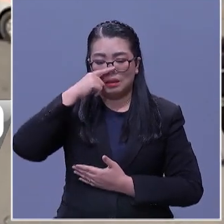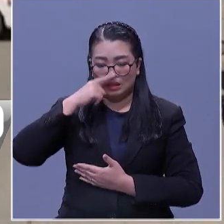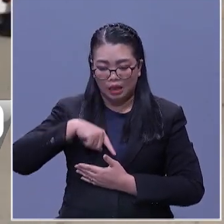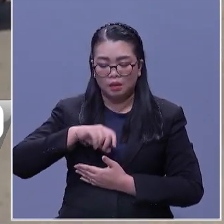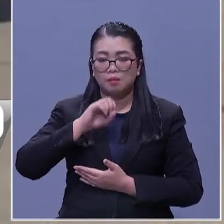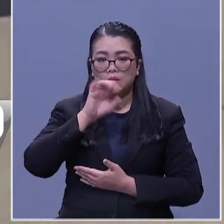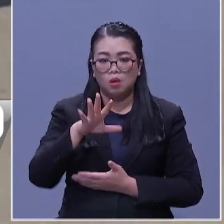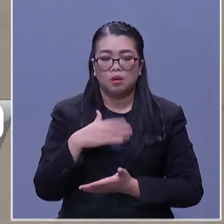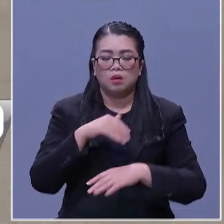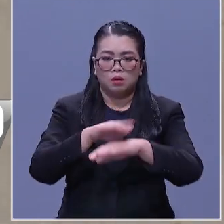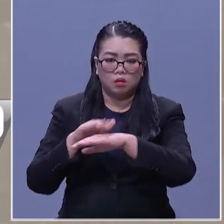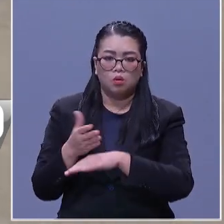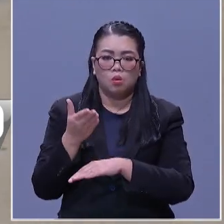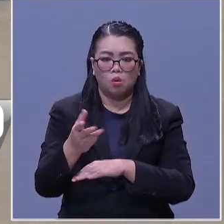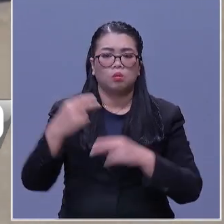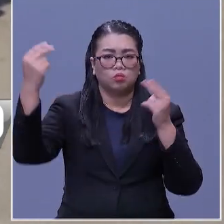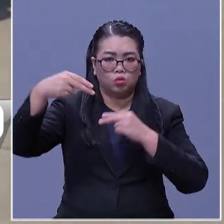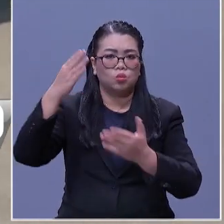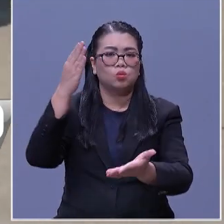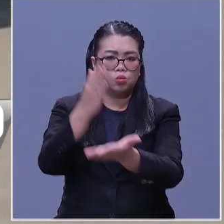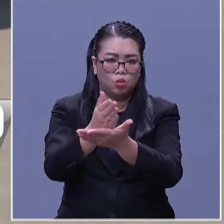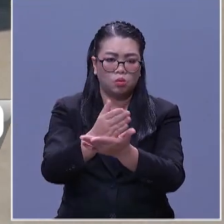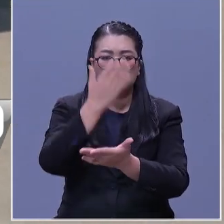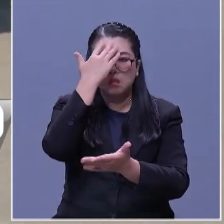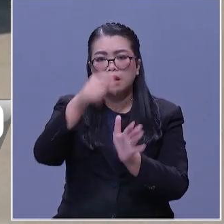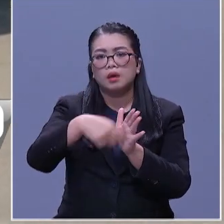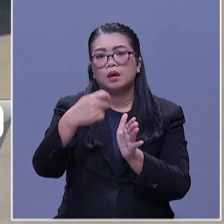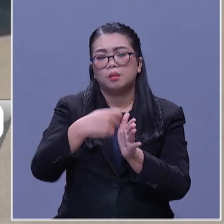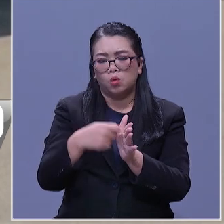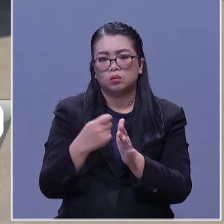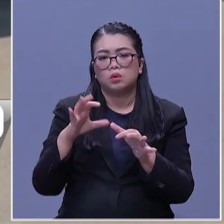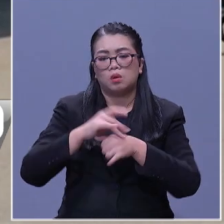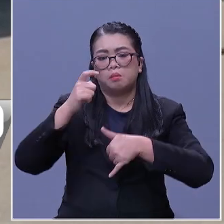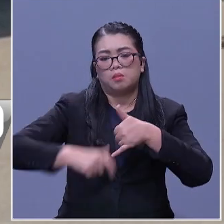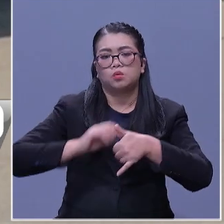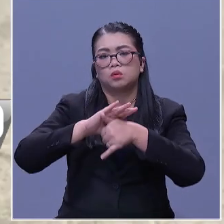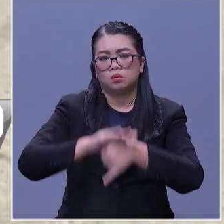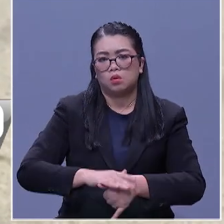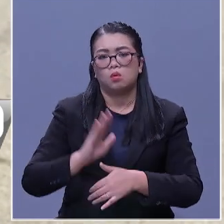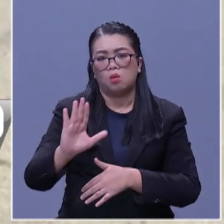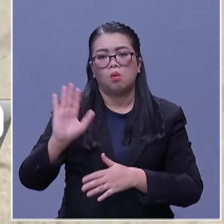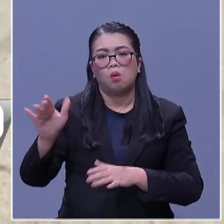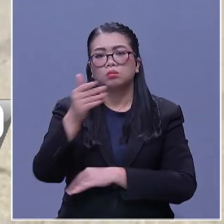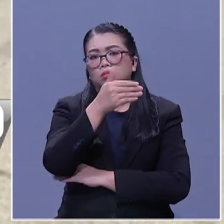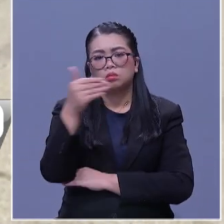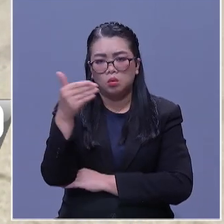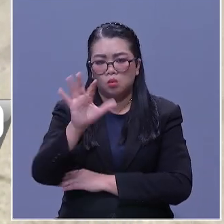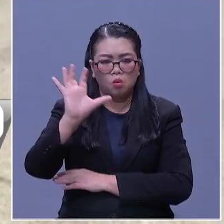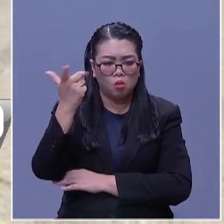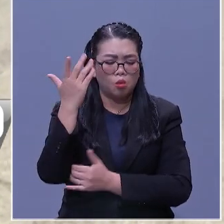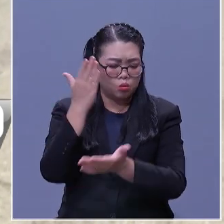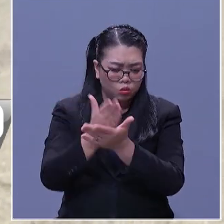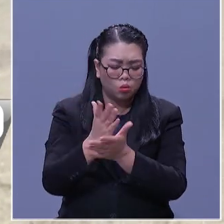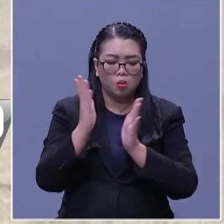ว่าเราเรียกร้องให้มีการหยุดจริงทันทีเพื่อเหตุผลทางมนุษยธรรมตามการเรียกร้องของประชาคมโลกอีก